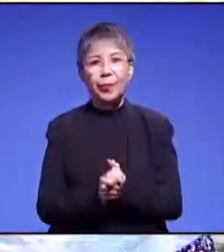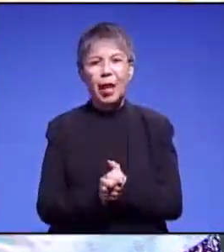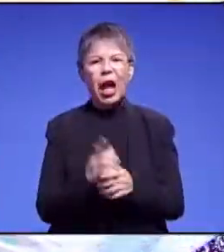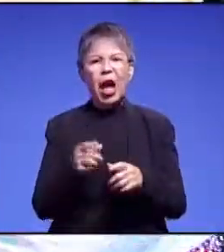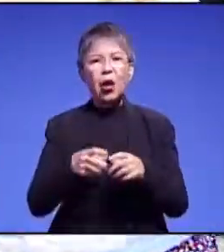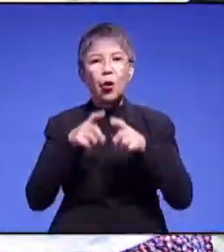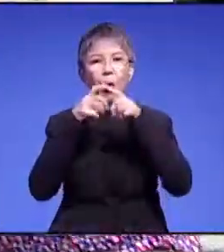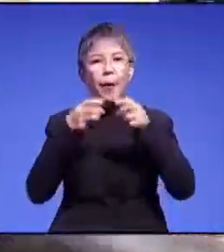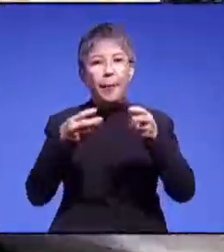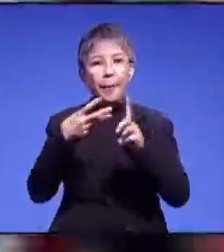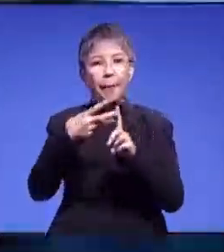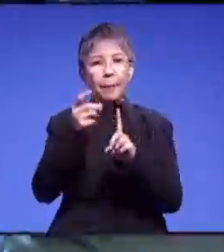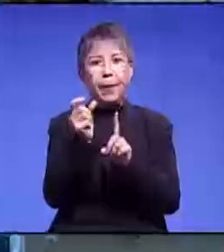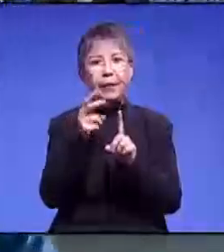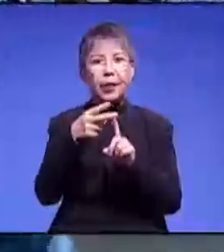saja.